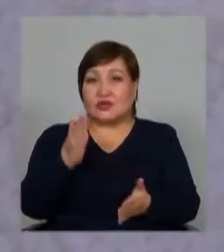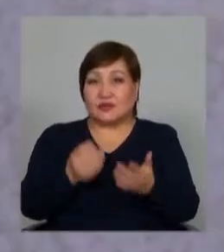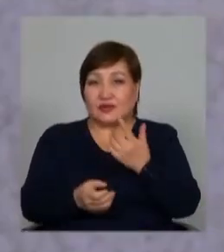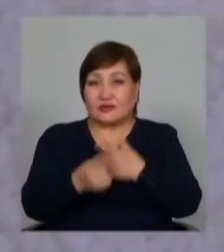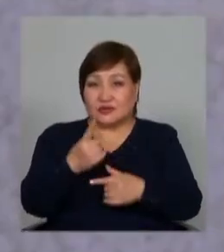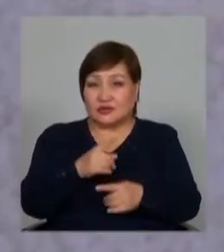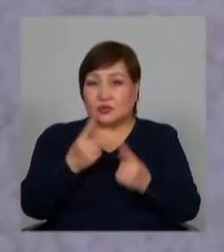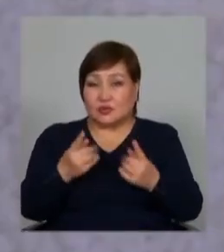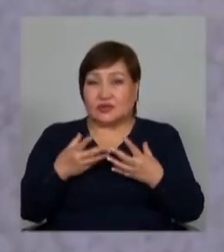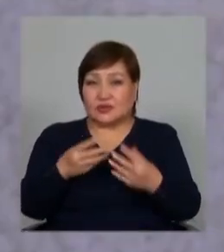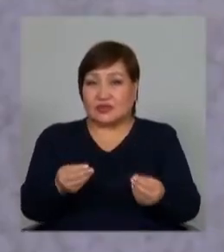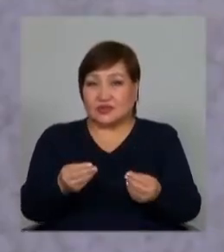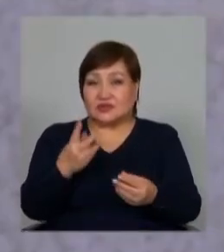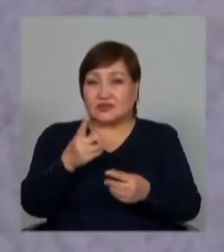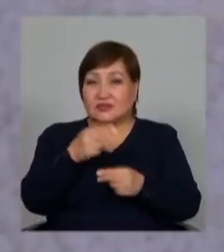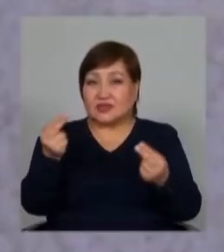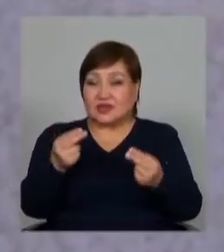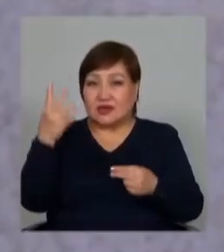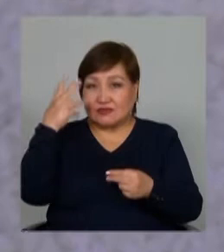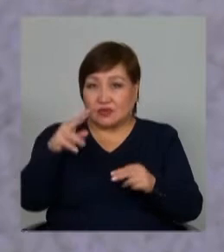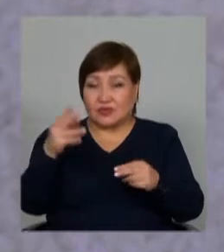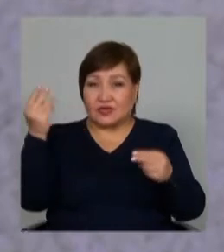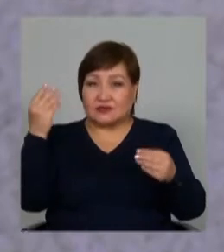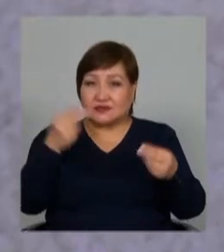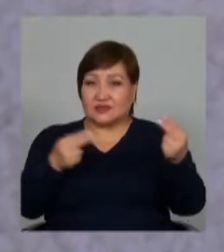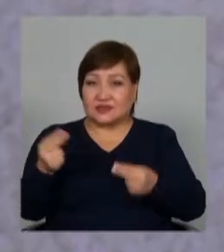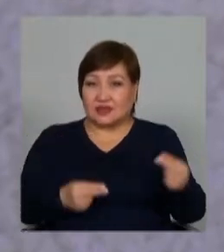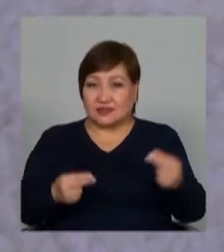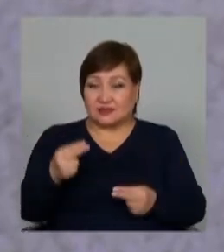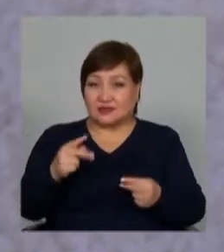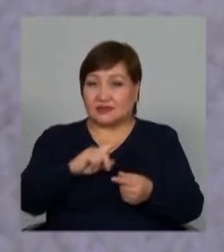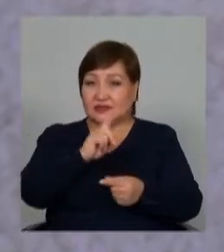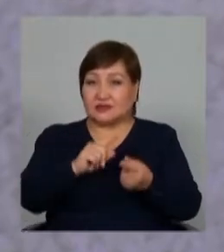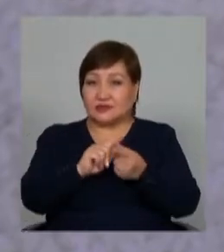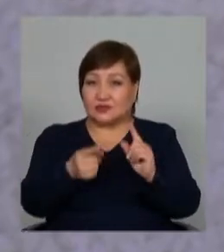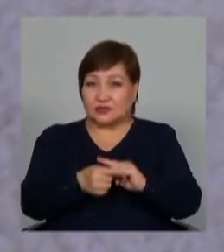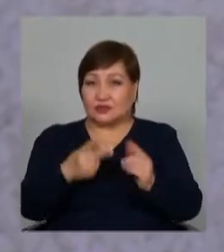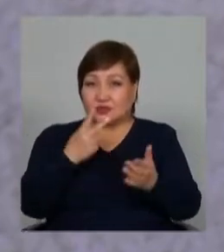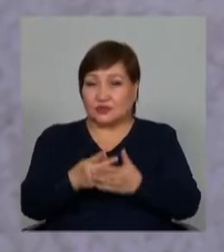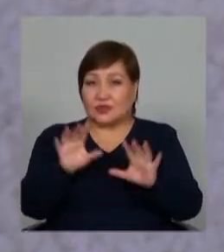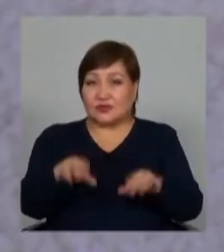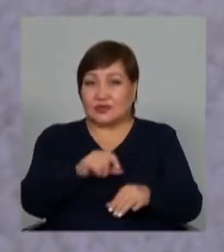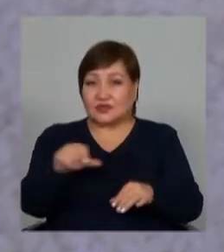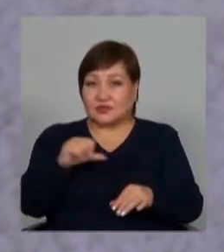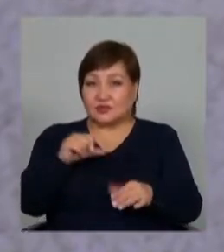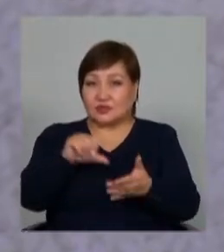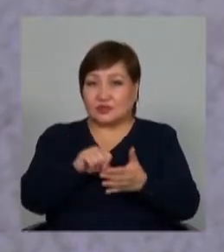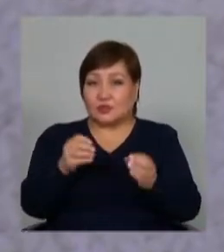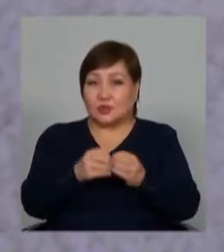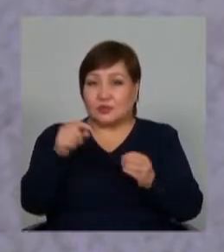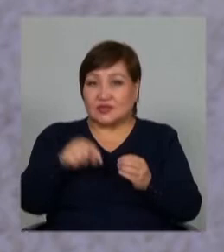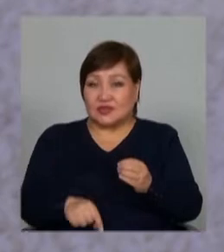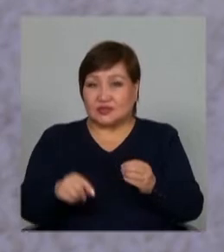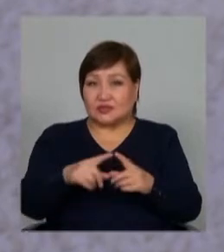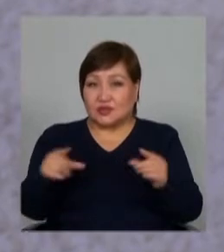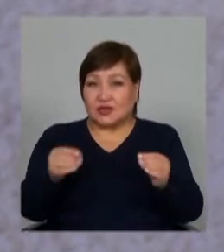дизайны 2006 жылы қалай өзгергені есімде. Осының бәрінің басқасында елбасы өзі болды. Сол кездегі 10 000 купюраны